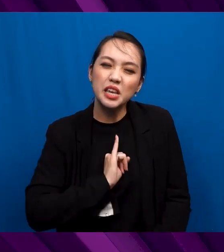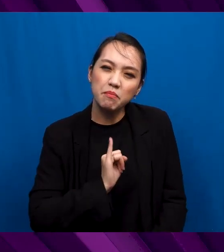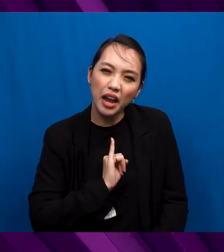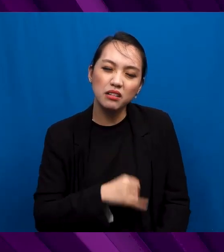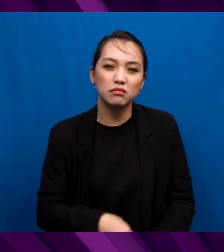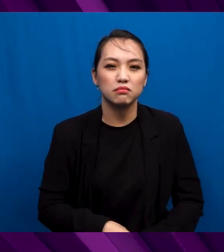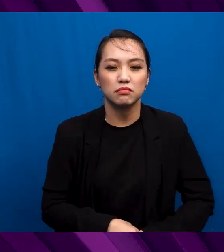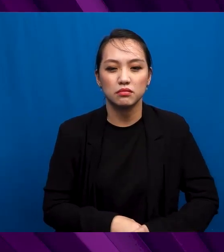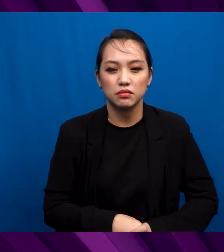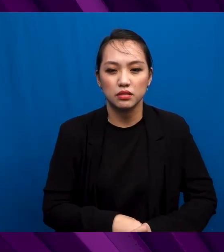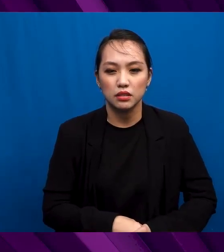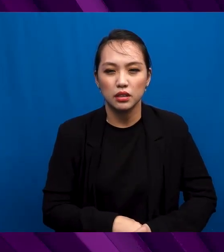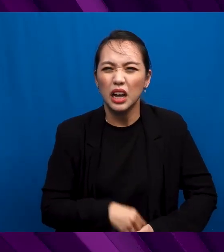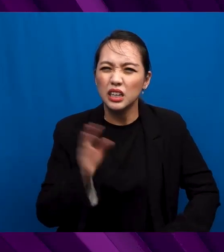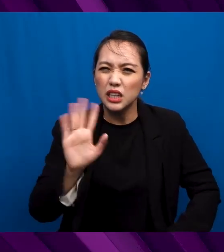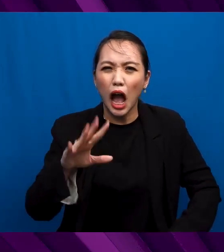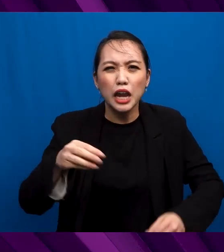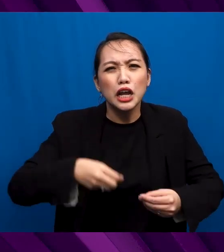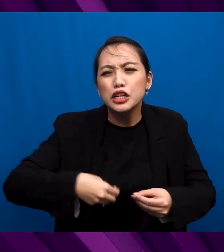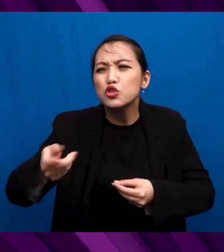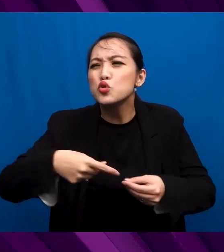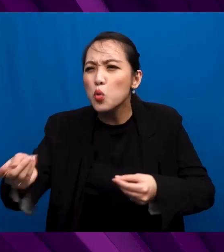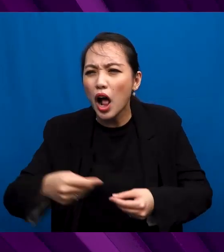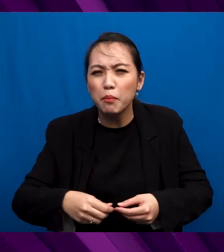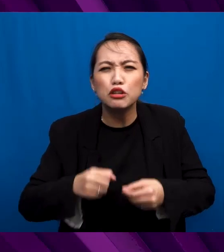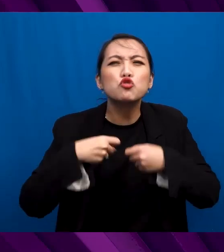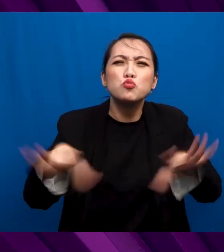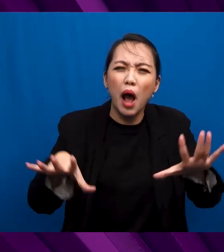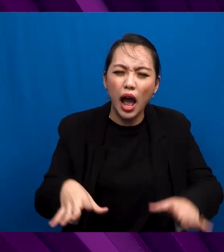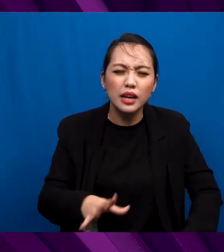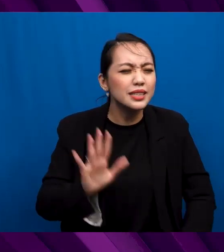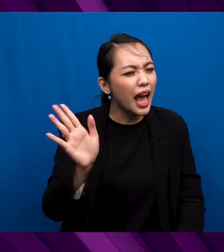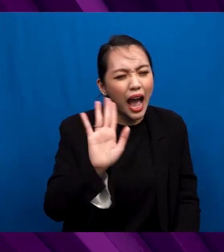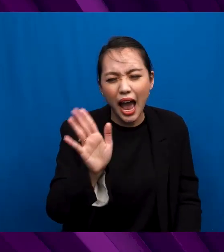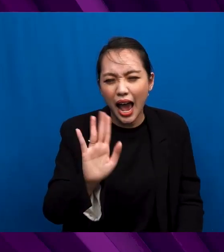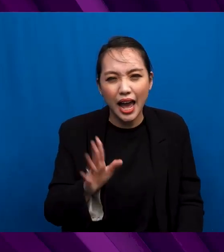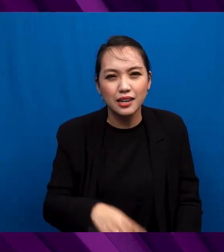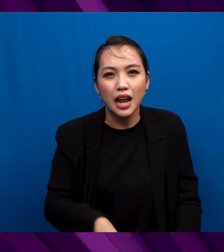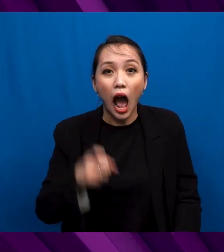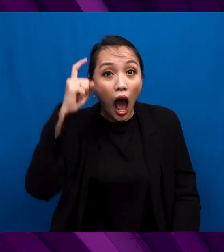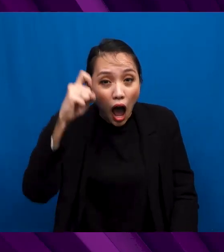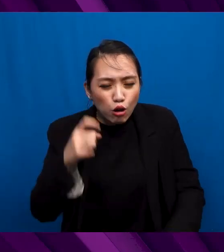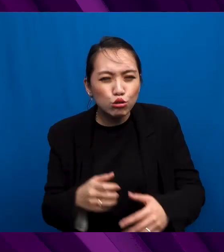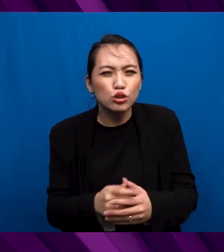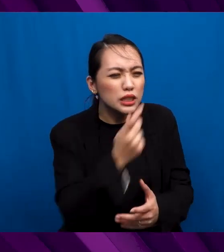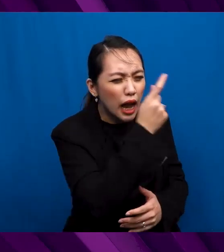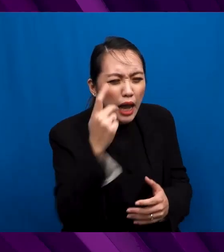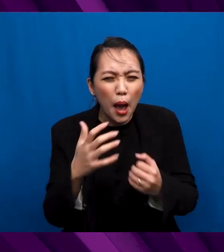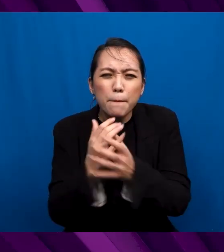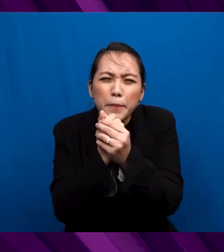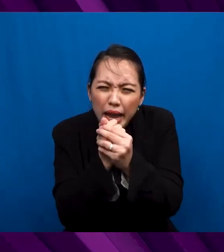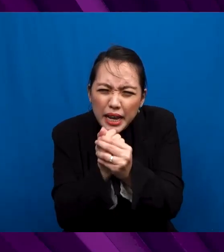tak terhingga. Jangan dijual cuma-cuma seperti itu aja hanya karena kita sesak nafas di dunia, atau karena demi kesehatan, atau